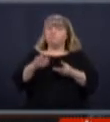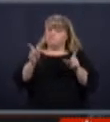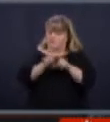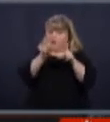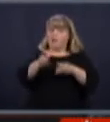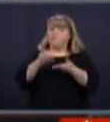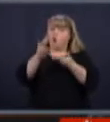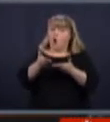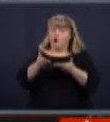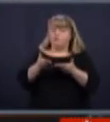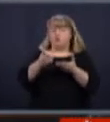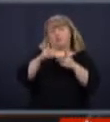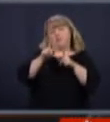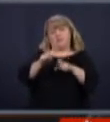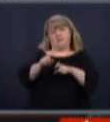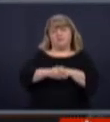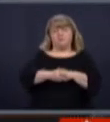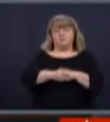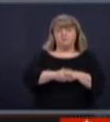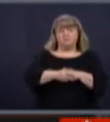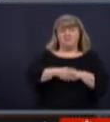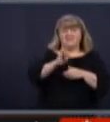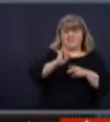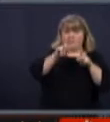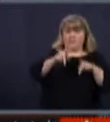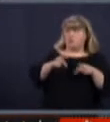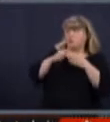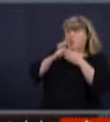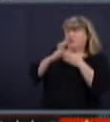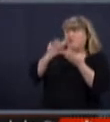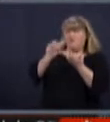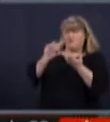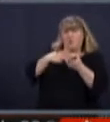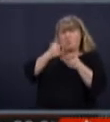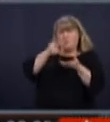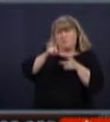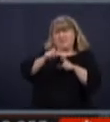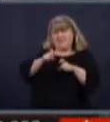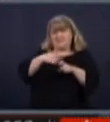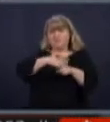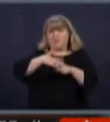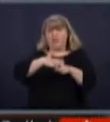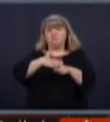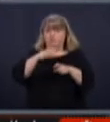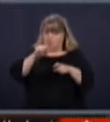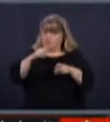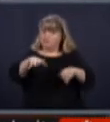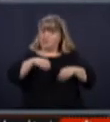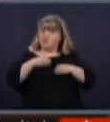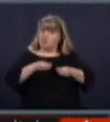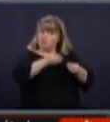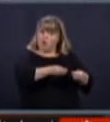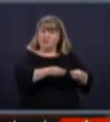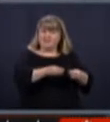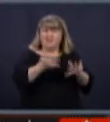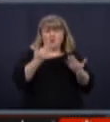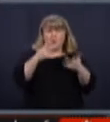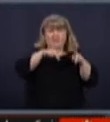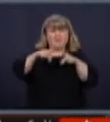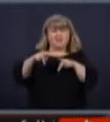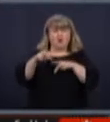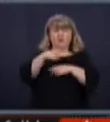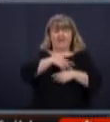non de la COVID-19, est autorisé à le faire. C'est quand même une population importante. On parle d'un peu plus de 6 millions de personnes au Danemark. Ça ressemble